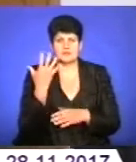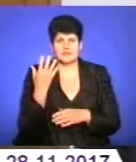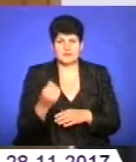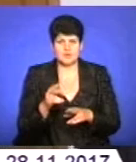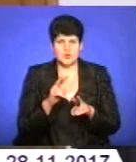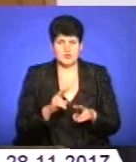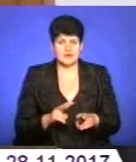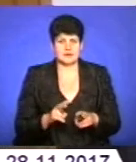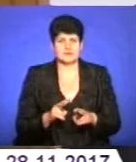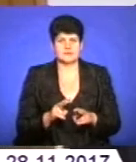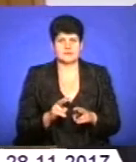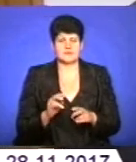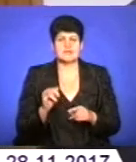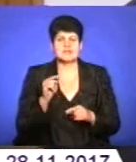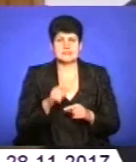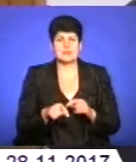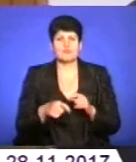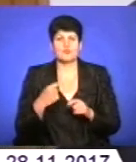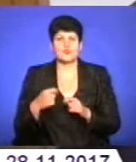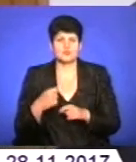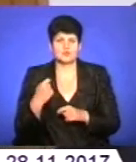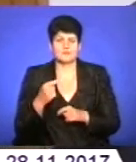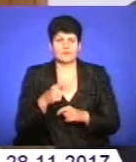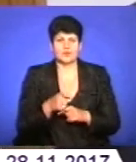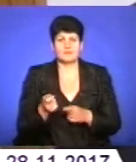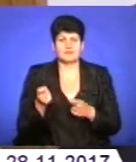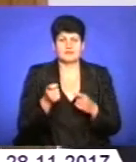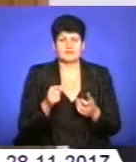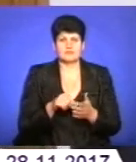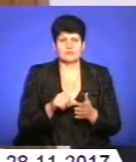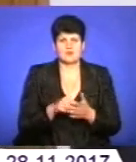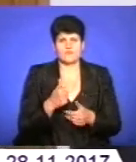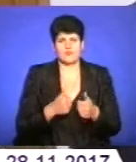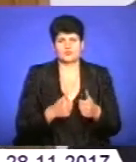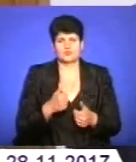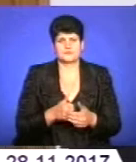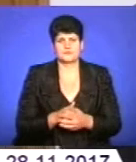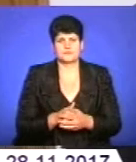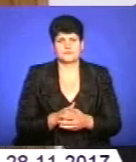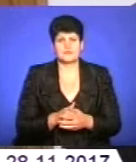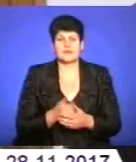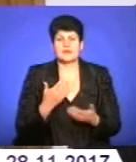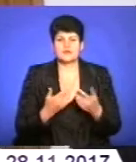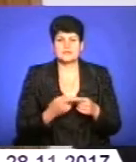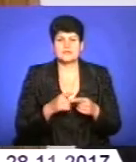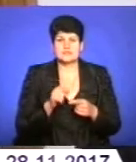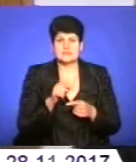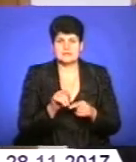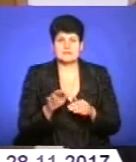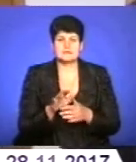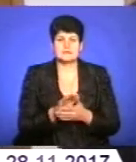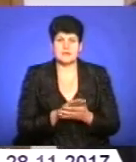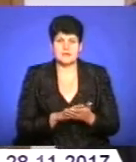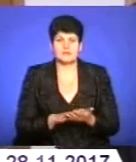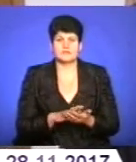і скидається з тим порушенням того перевізника, який виступає в конкурсі. Якщо б ця заява мала